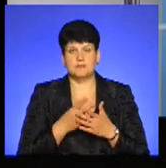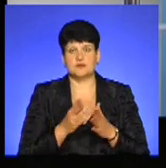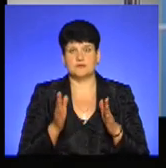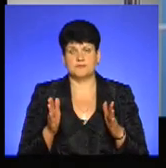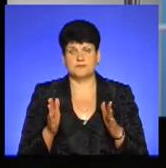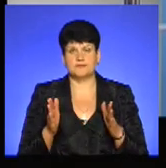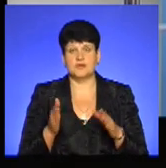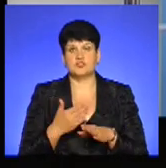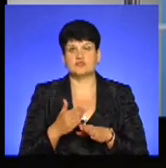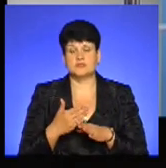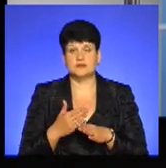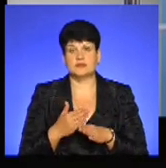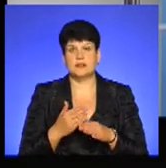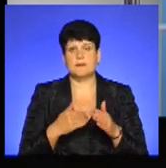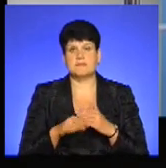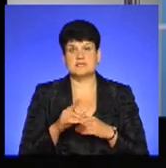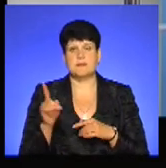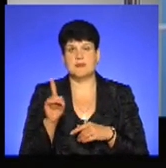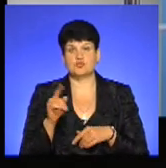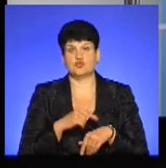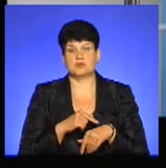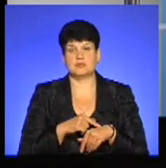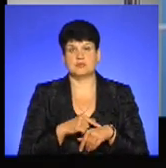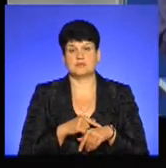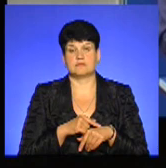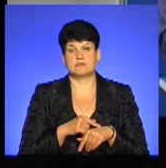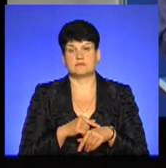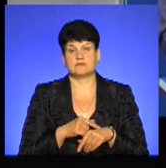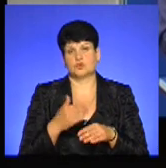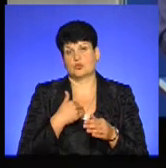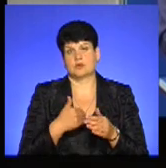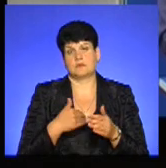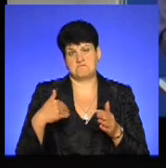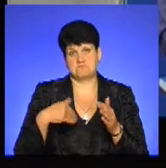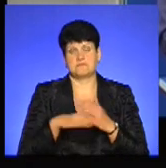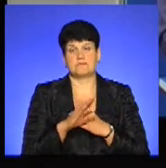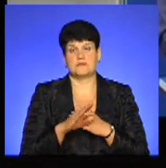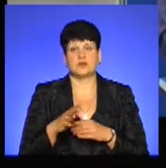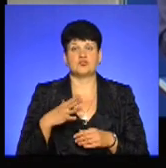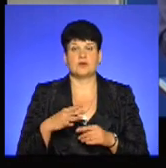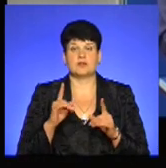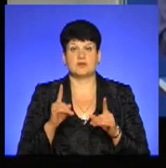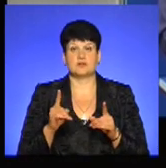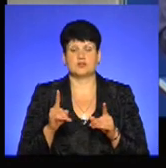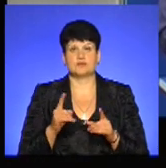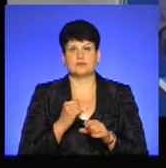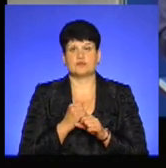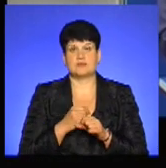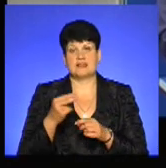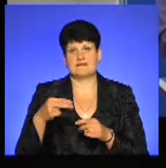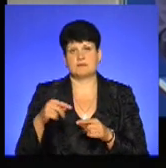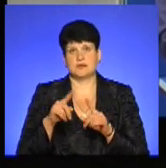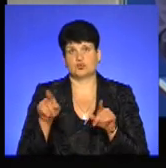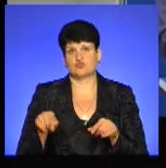а частина вже після першої години хотіли покинути пункт тестування, чекали лише на те, щоб їм зробили відмітку в